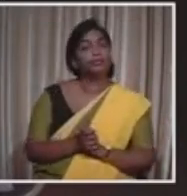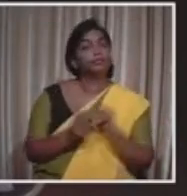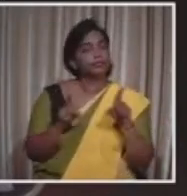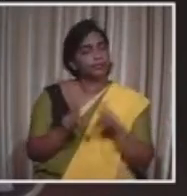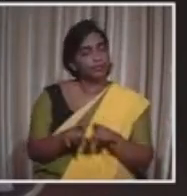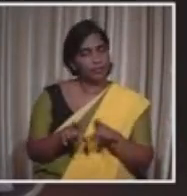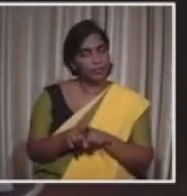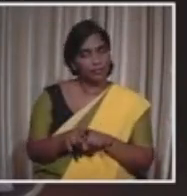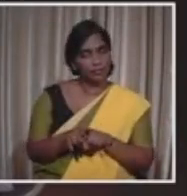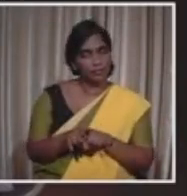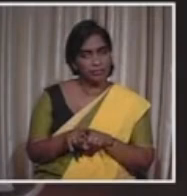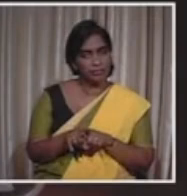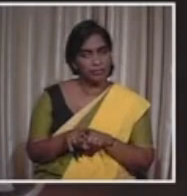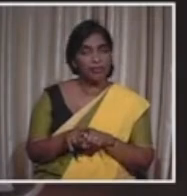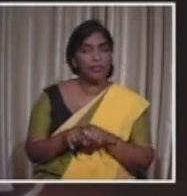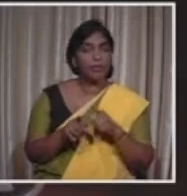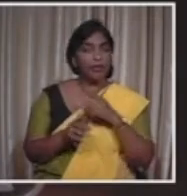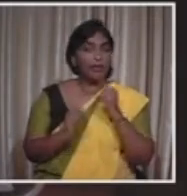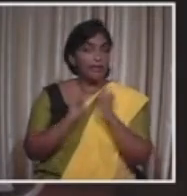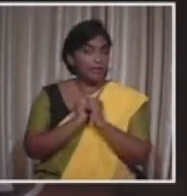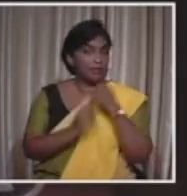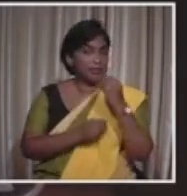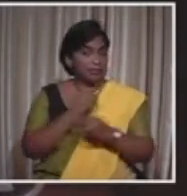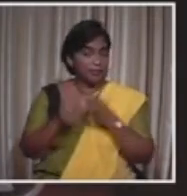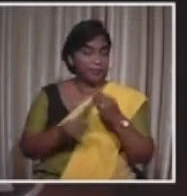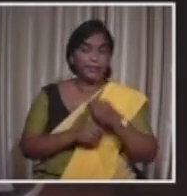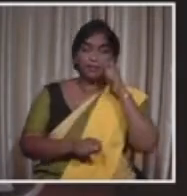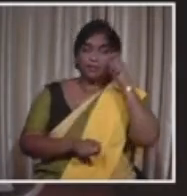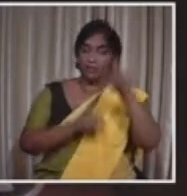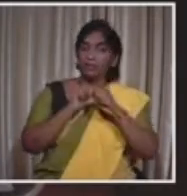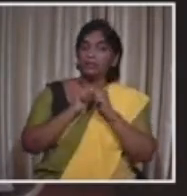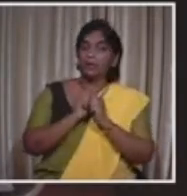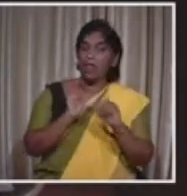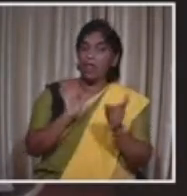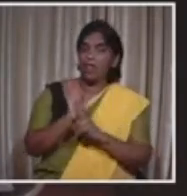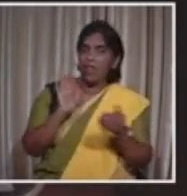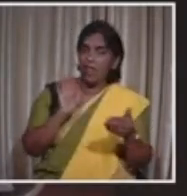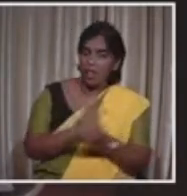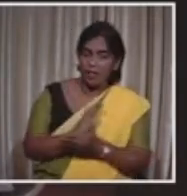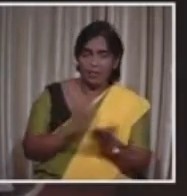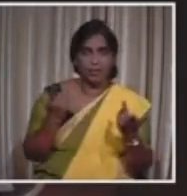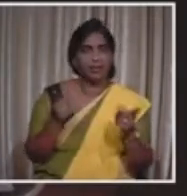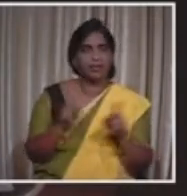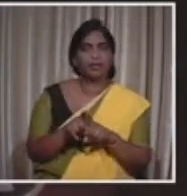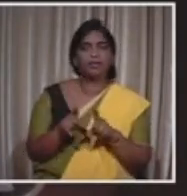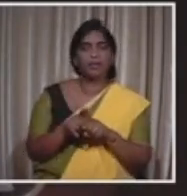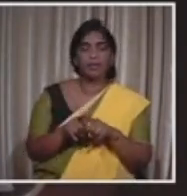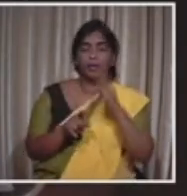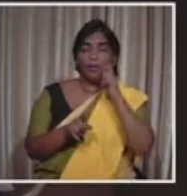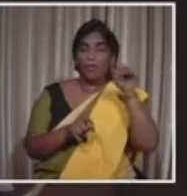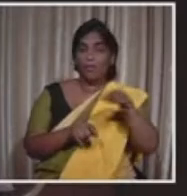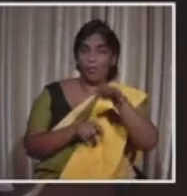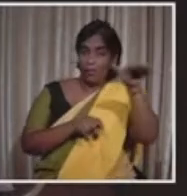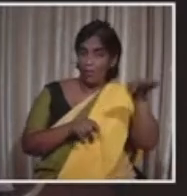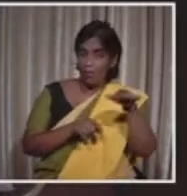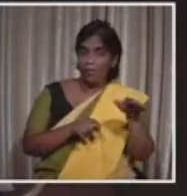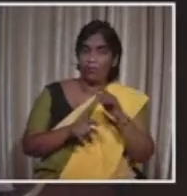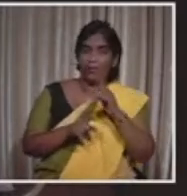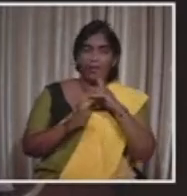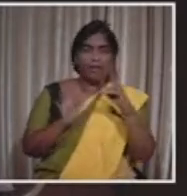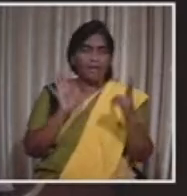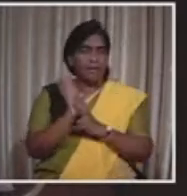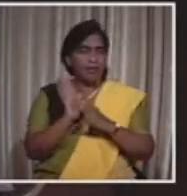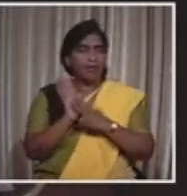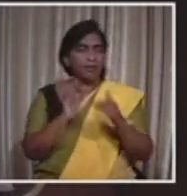වගේම ව්‍යවසායකින් ව්‍යාපාරිකින් කම්කරුවන් ජන සමාජයේ පුංචිම තලයේ